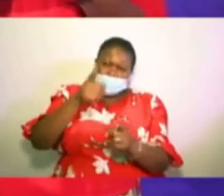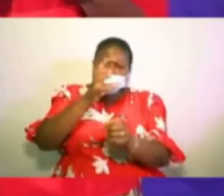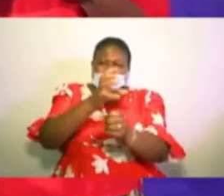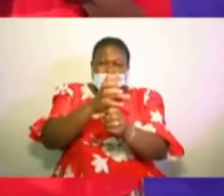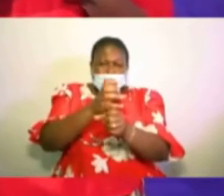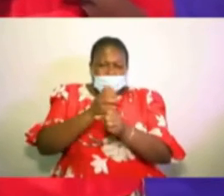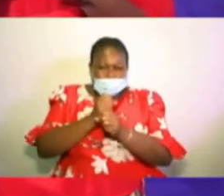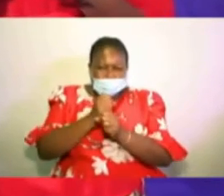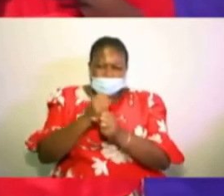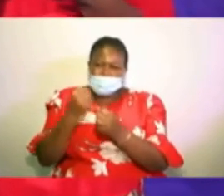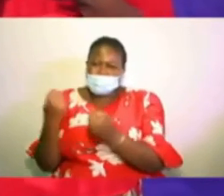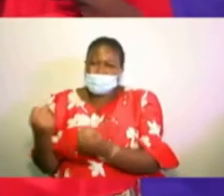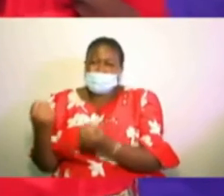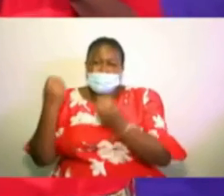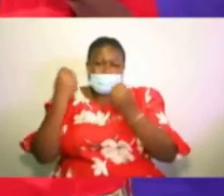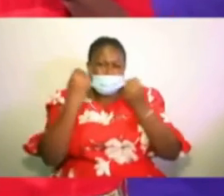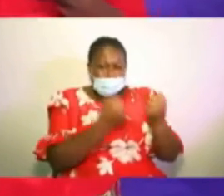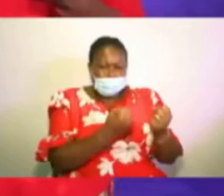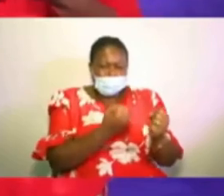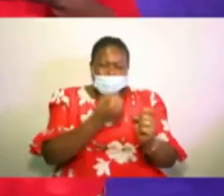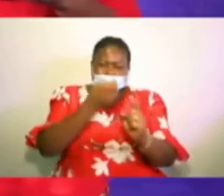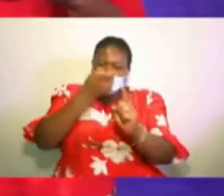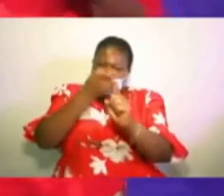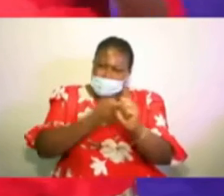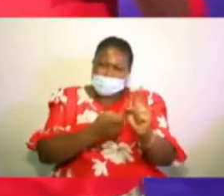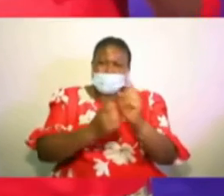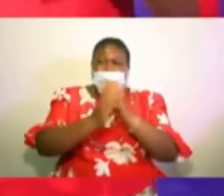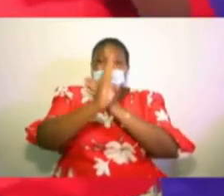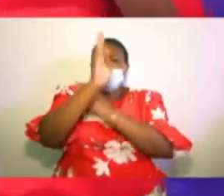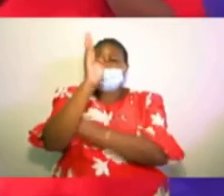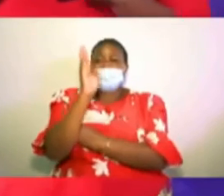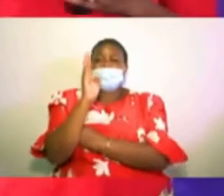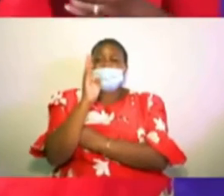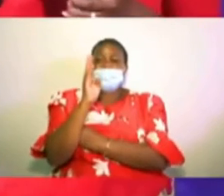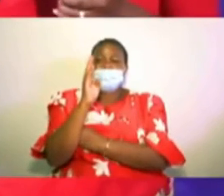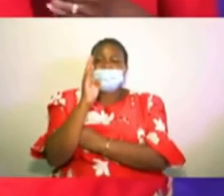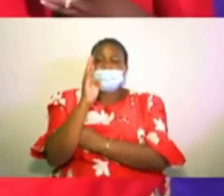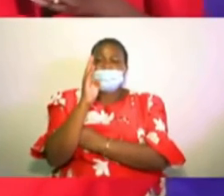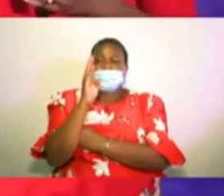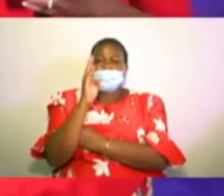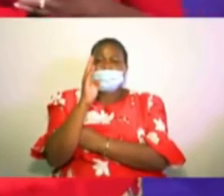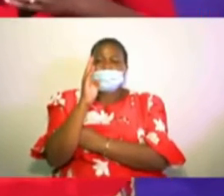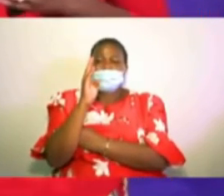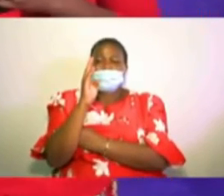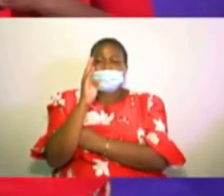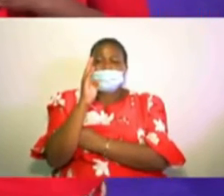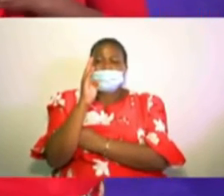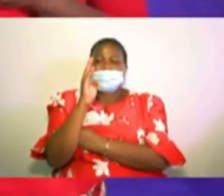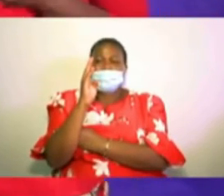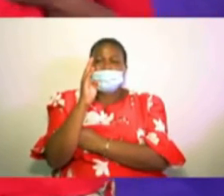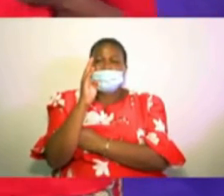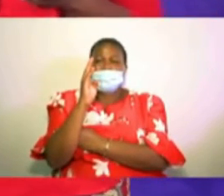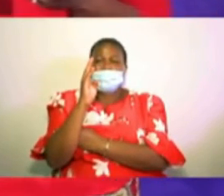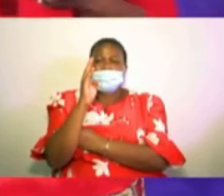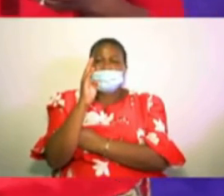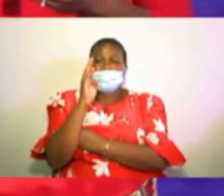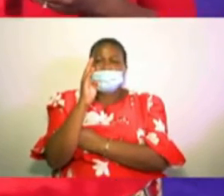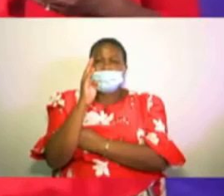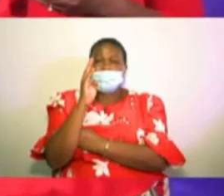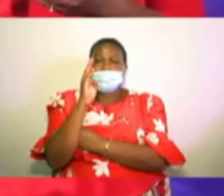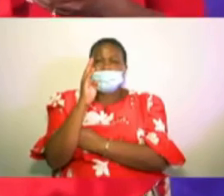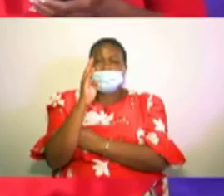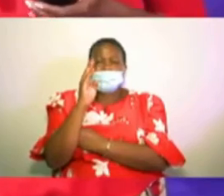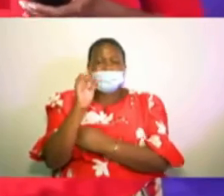power from on high. Jusqu'à ce que vous soyez revêtus des puissances des cieux. That's